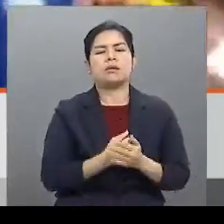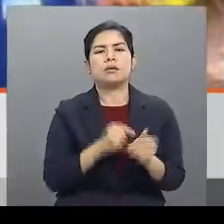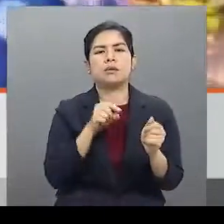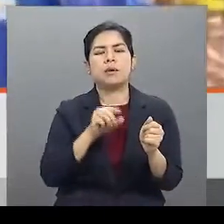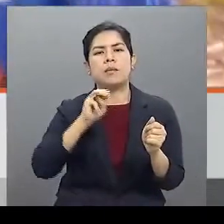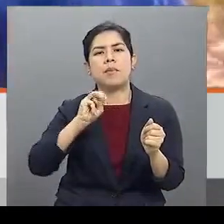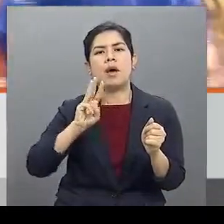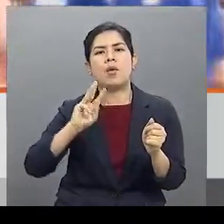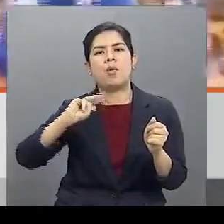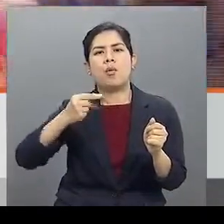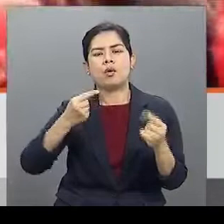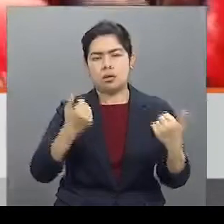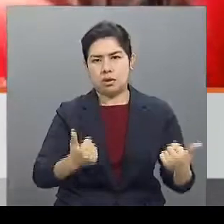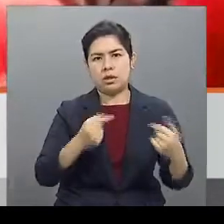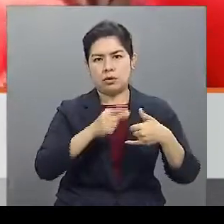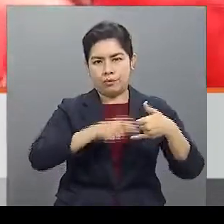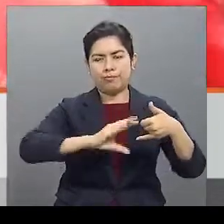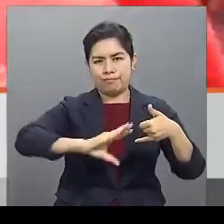ค่ะ